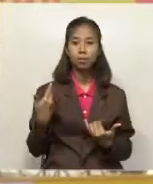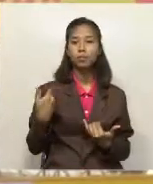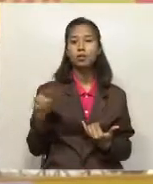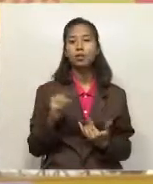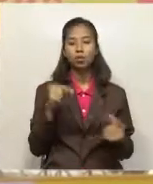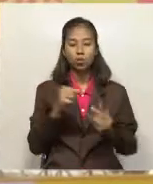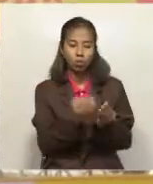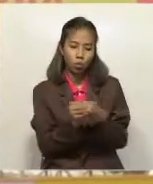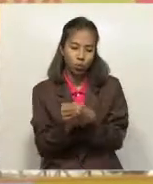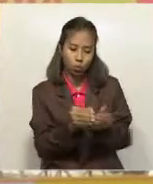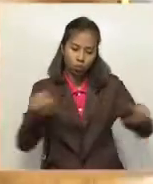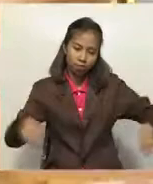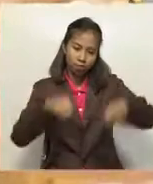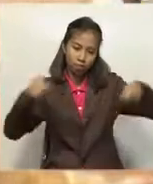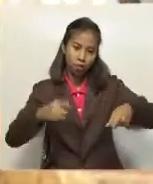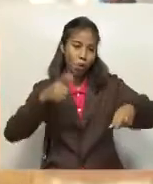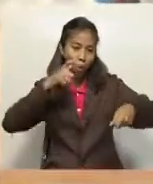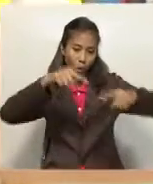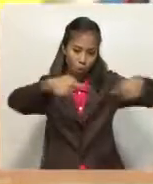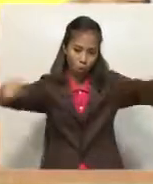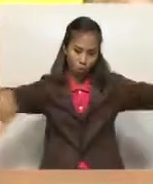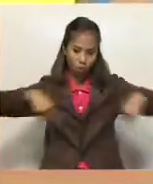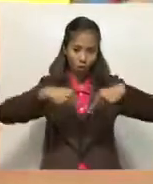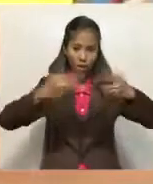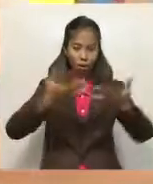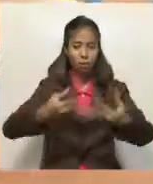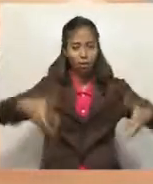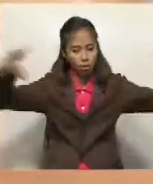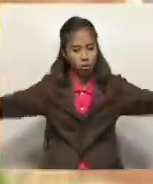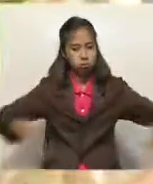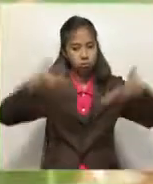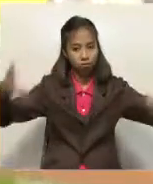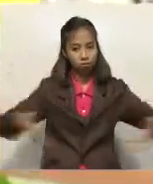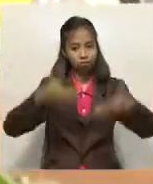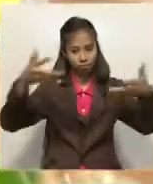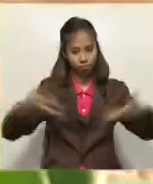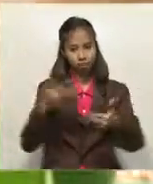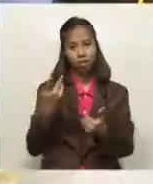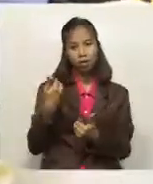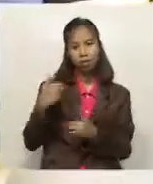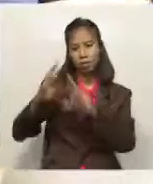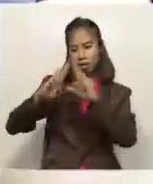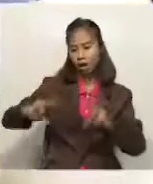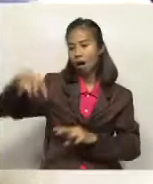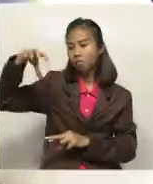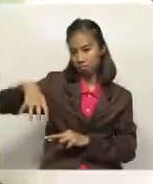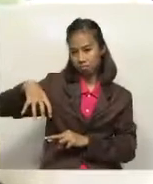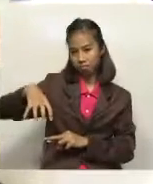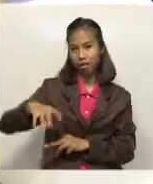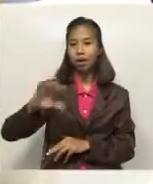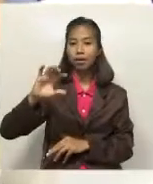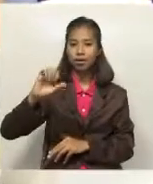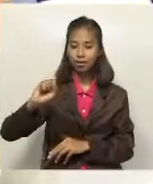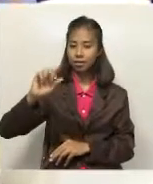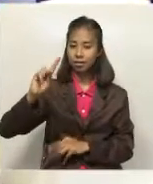จะมีการทำอาหารมงคลกระทะใหญ่เมนูผัดหมี่รวมมิตรมังกรจากภัตตาคารหูฉลามสกาล่าจะให้กับผู้ม